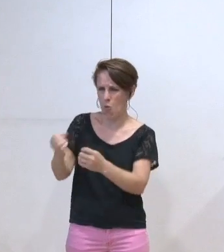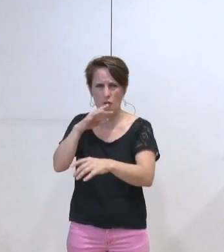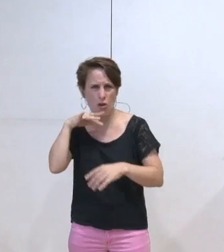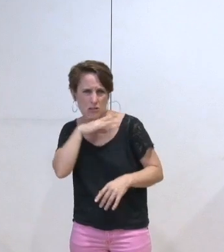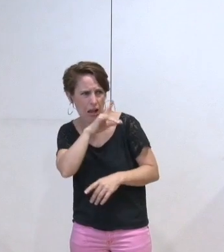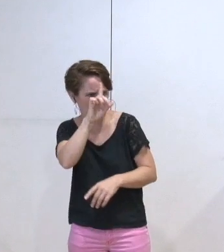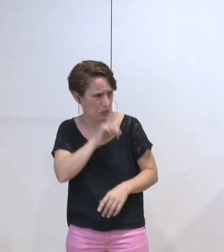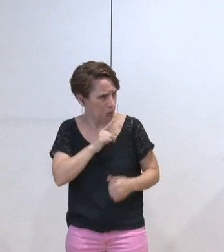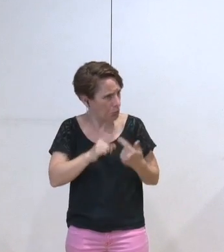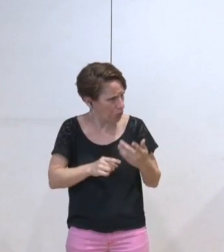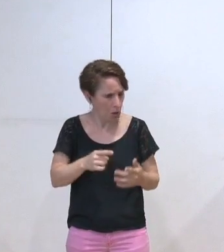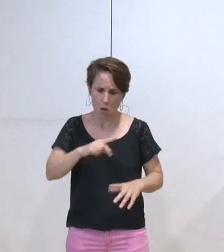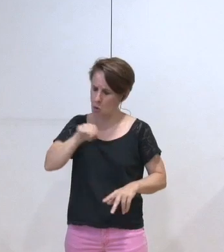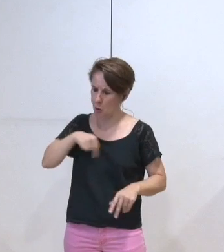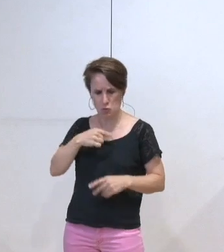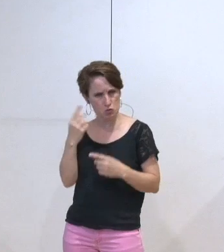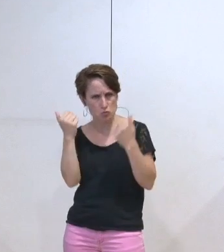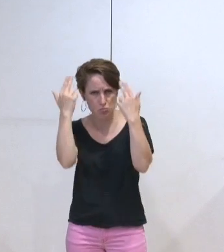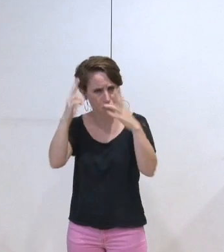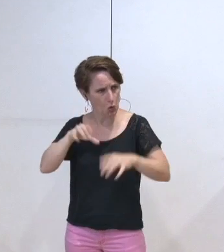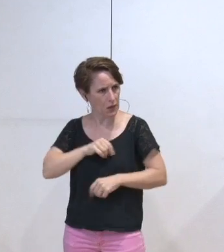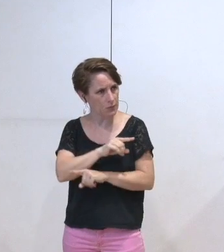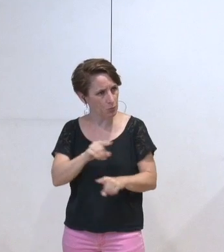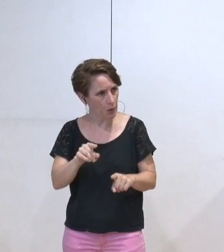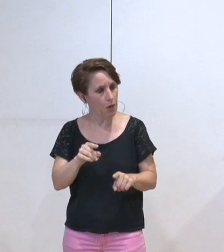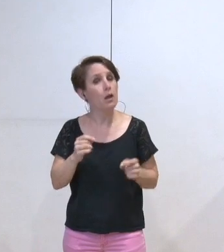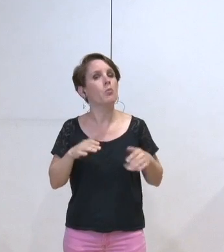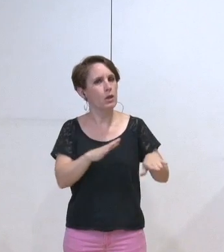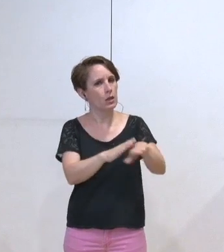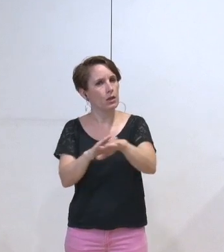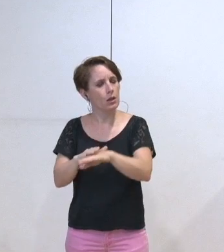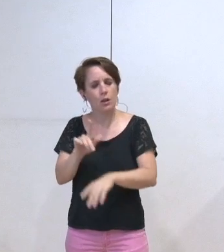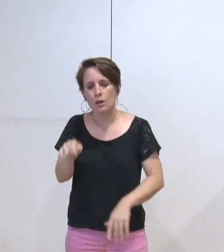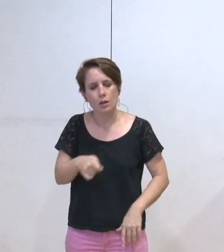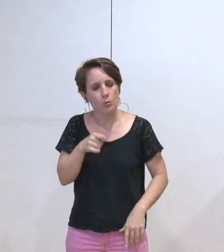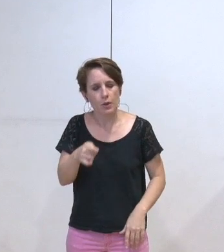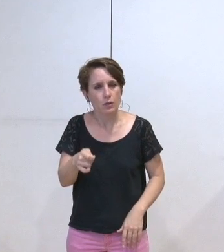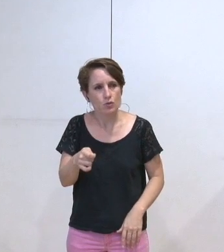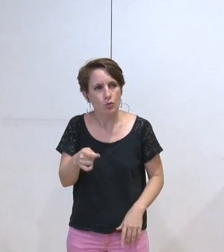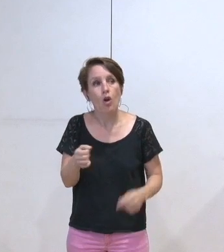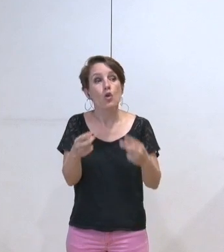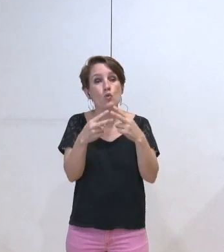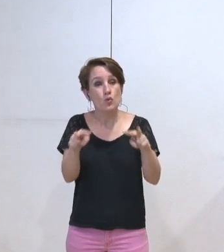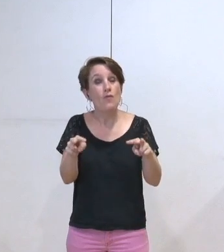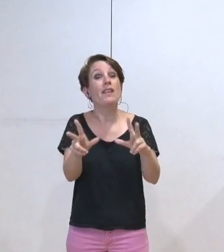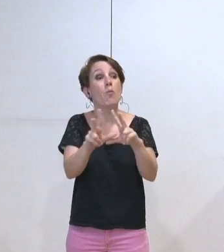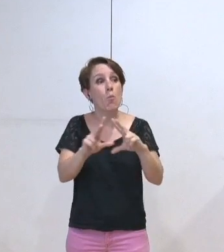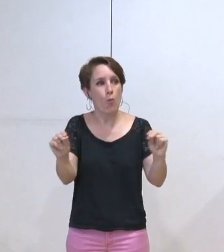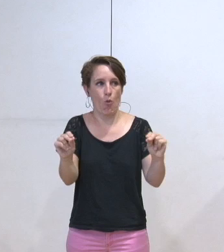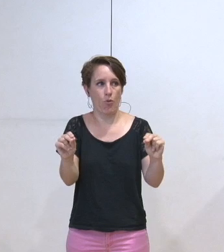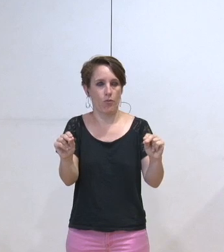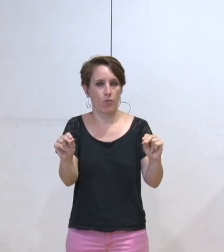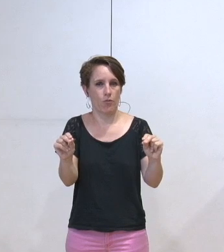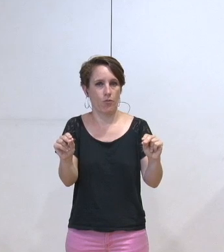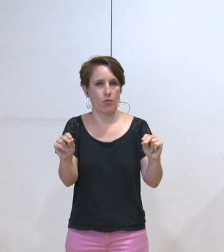mentionner et pour ma part je n'oublierai jamais de dire qu'une ville qui n'est pas sale en soi qu'une ville propre c'est